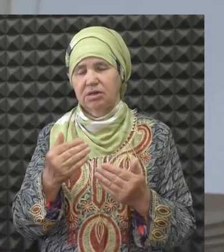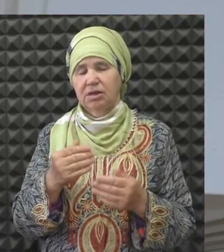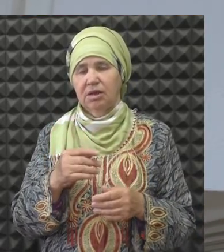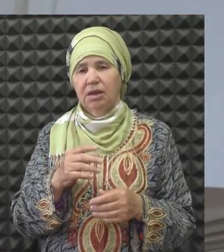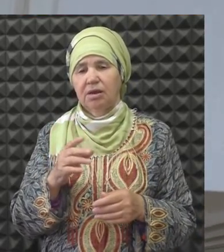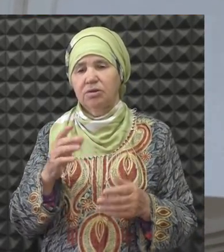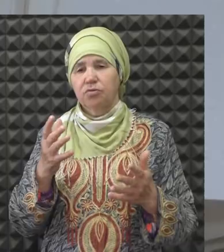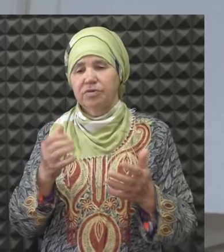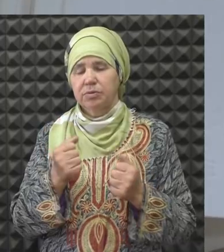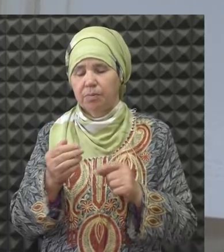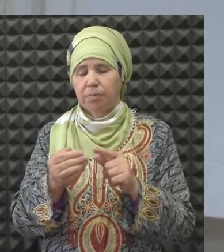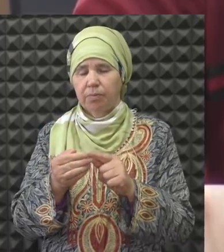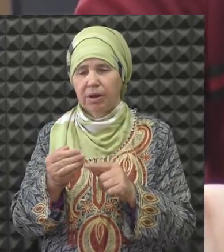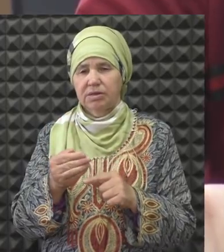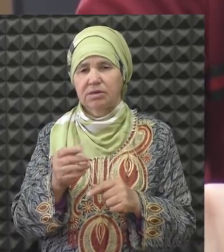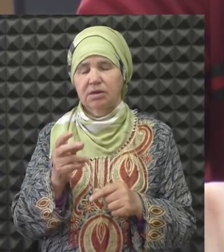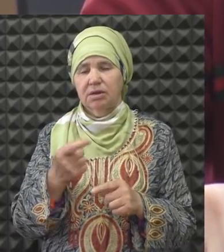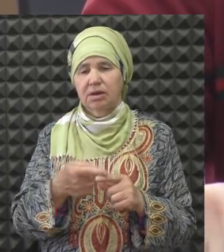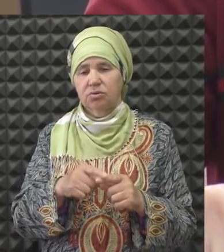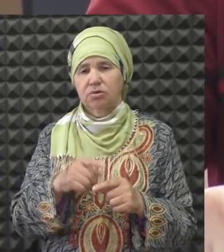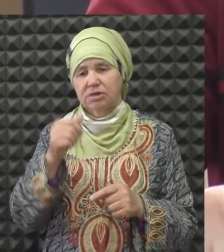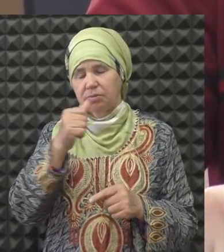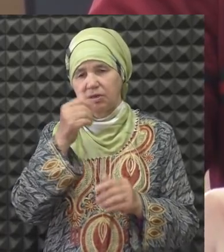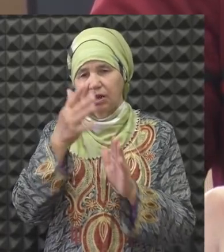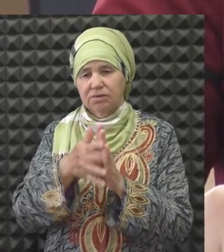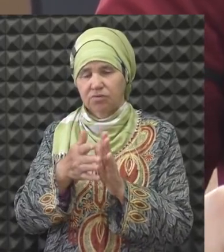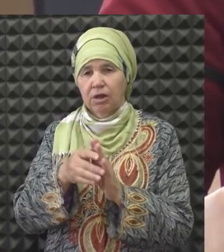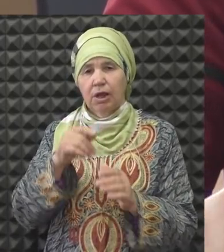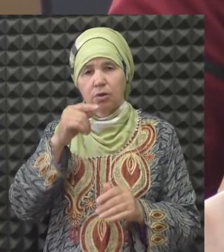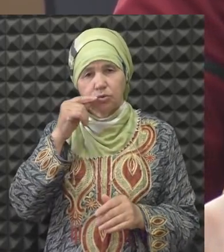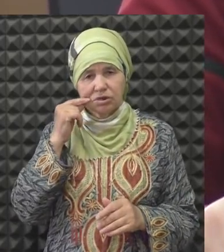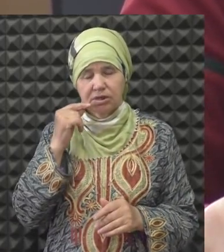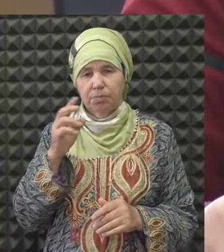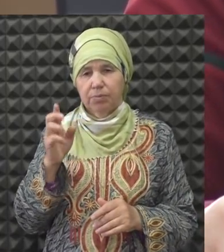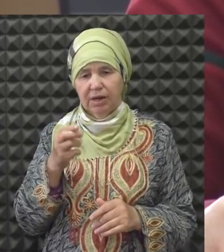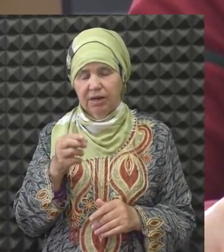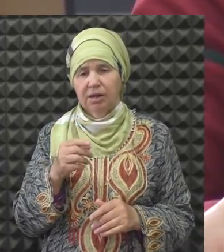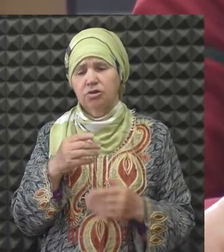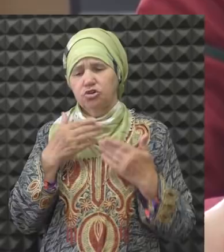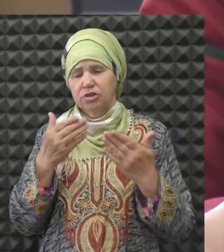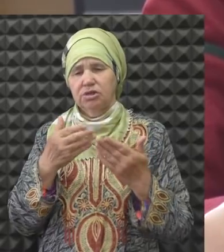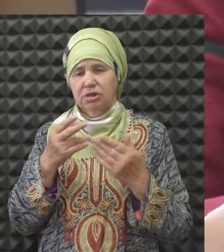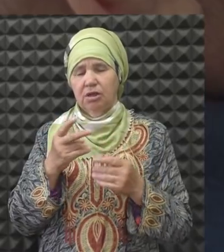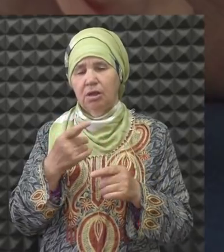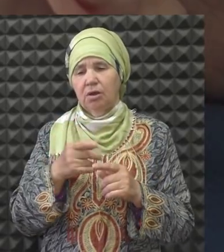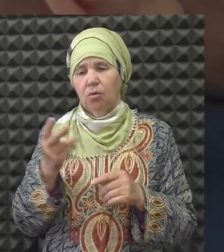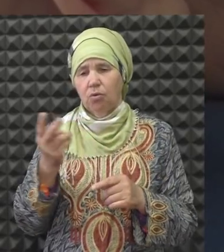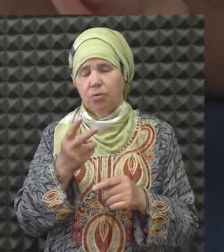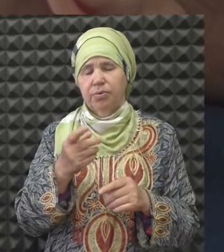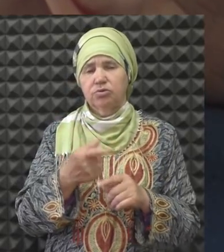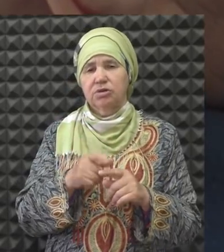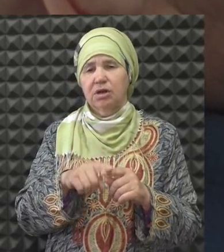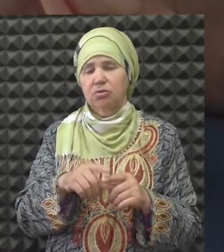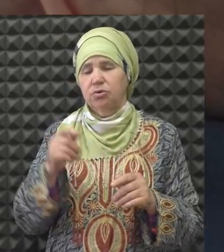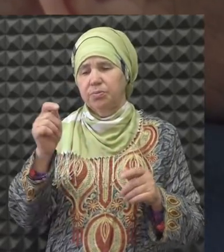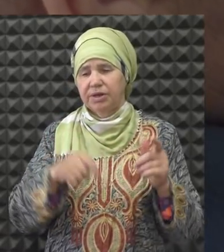Нормально. Чтобы пальцы стали восприимчивы, и Равилю, и Мадине, которые за месяц освоили русский шрифт Брайля, еще читать и читать. Но и она, и он